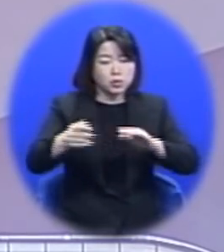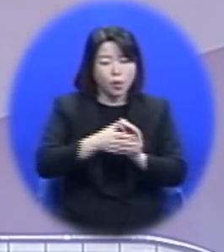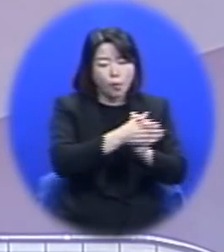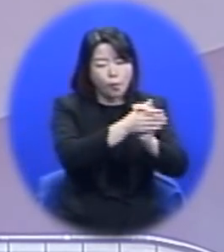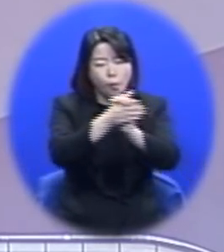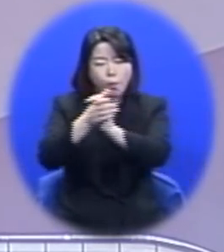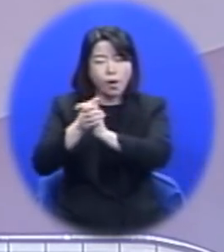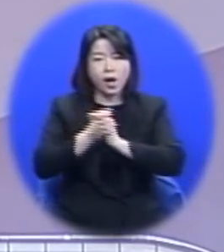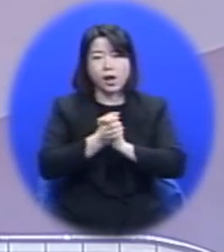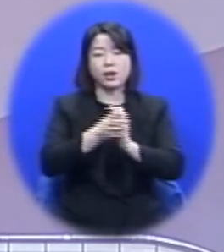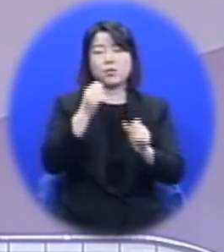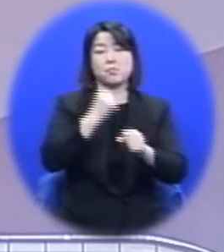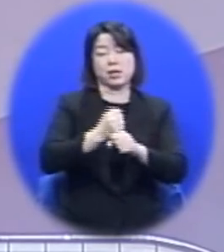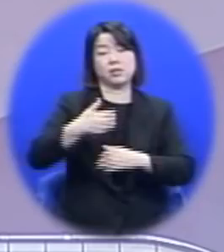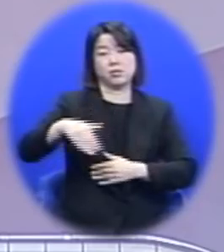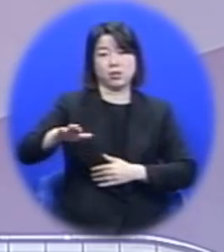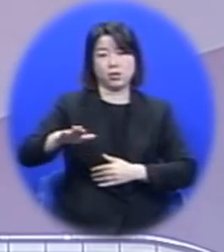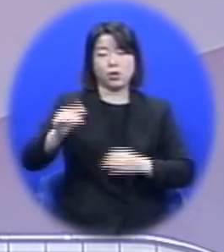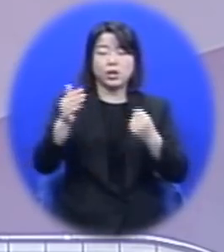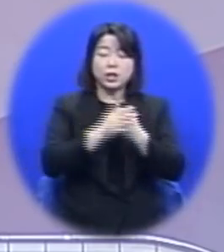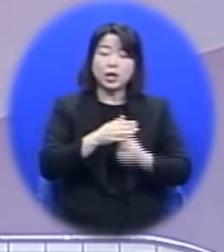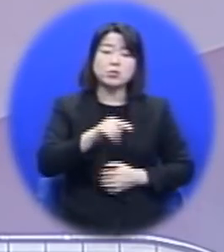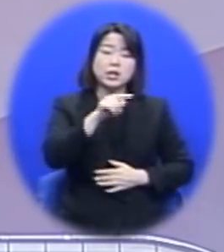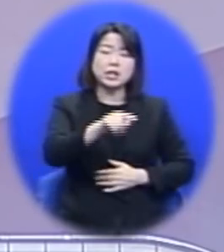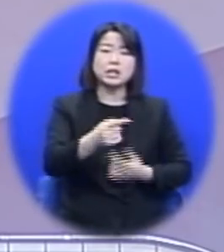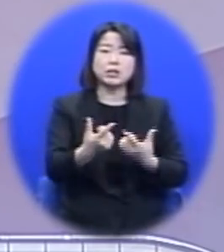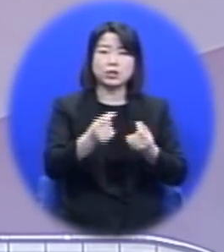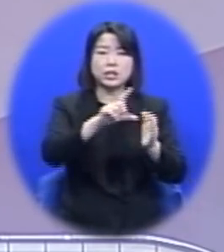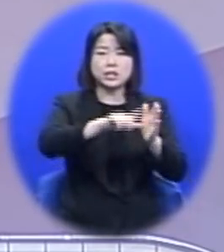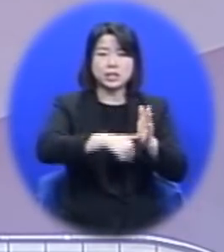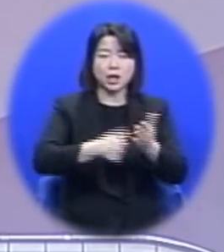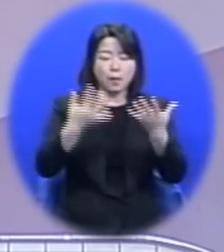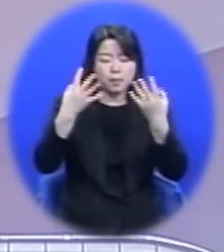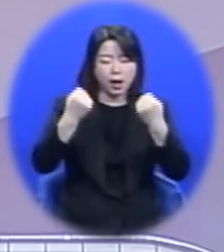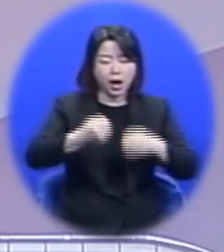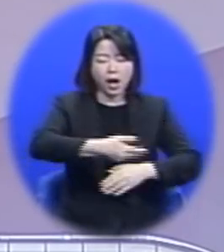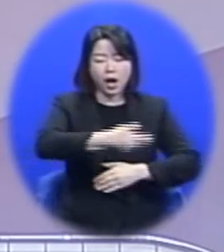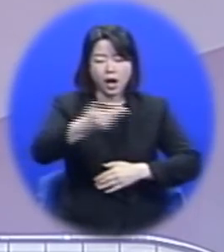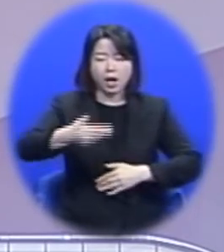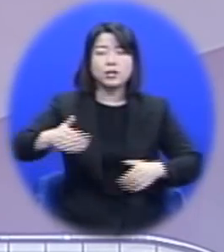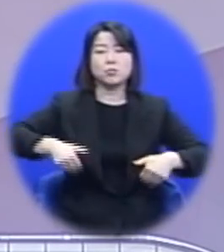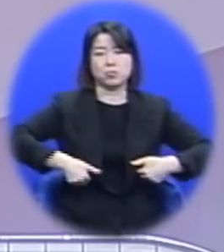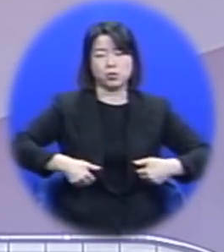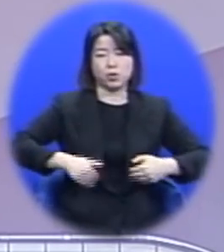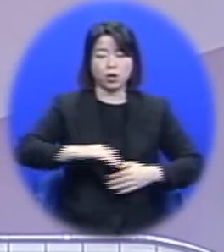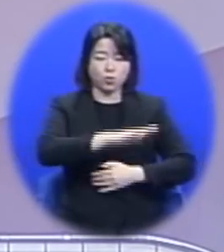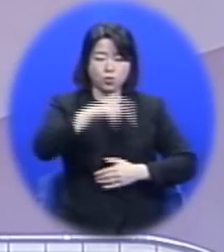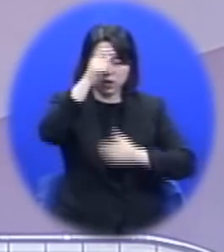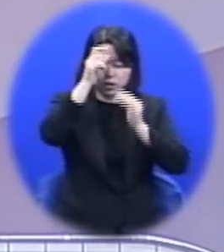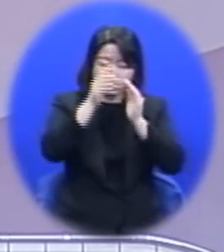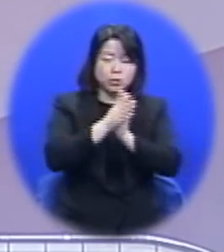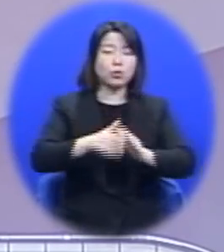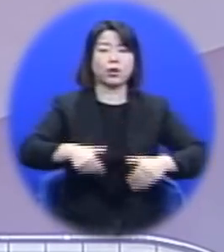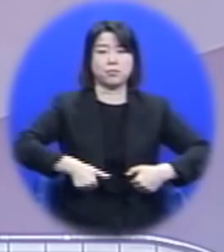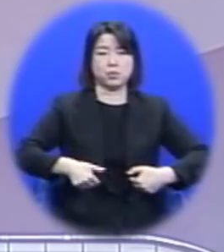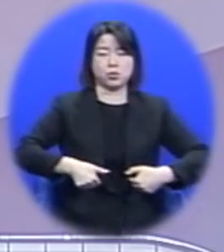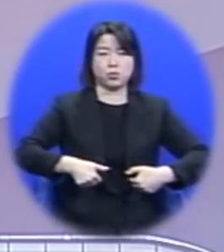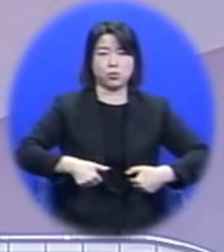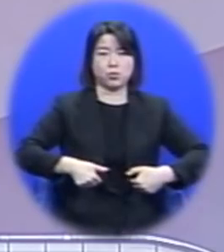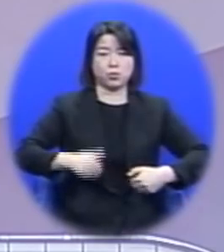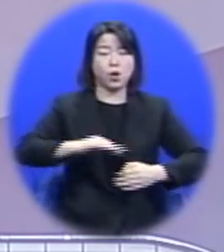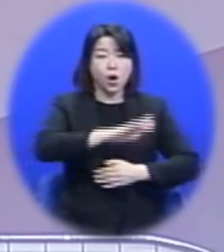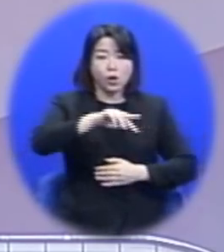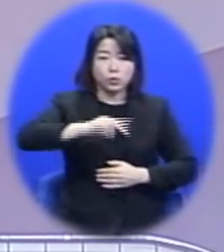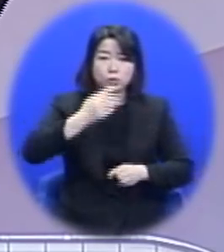것입니다. 그래서 이렇게 시간이 걸리는 거예요. 우리의 기도가 필요한 것입니다. 우리도